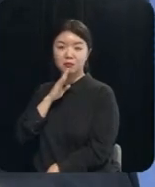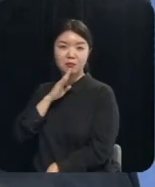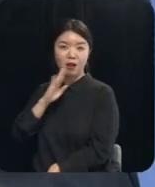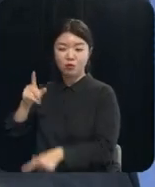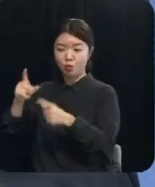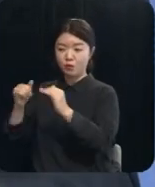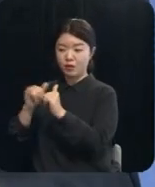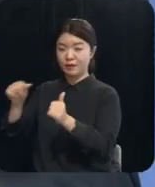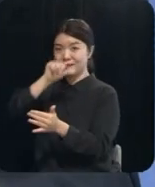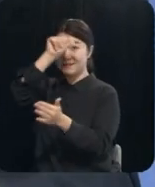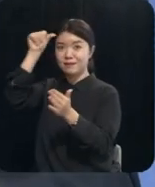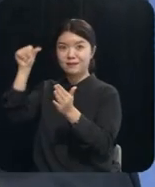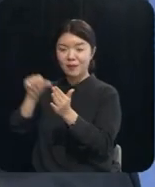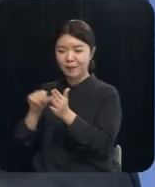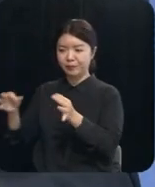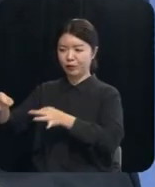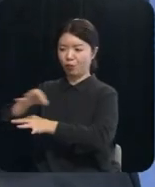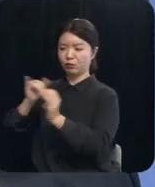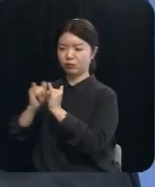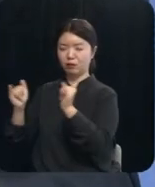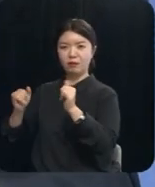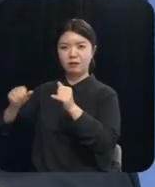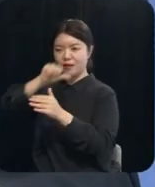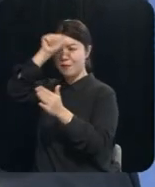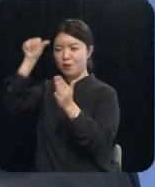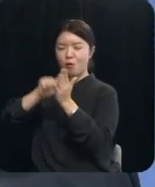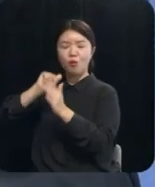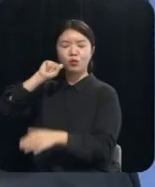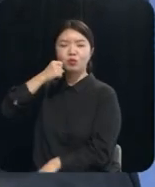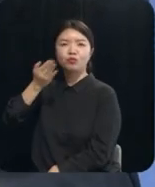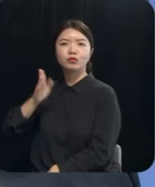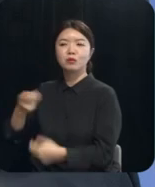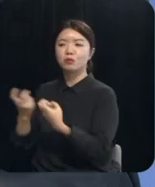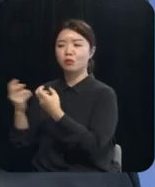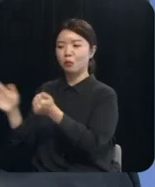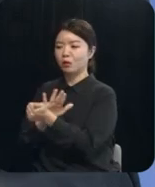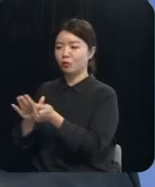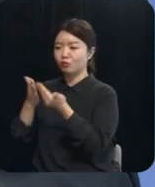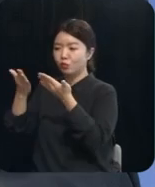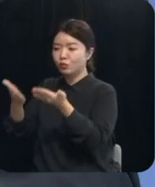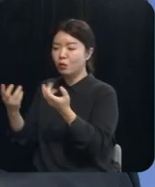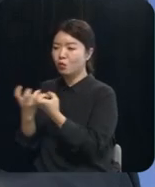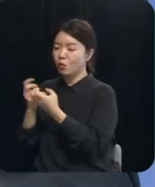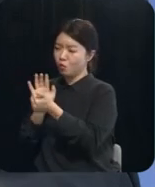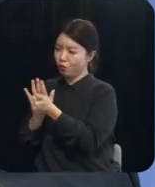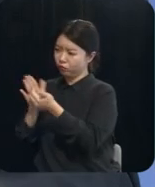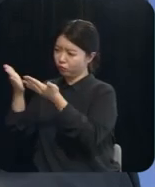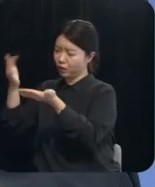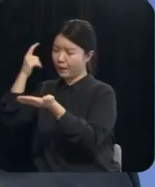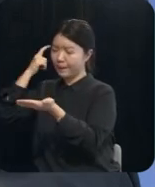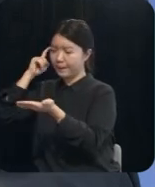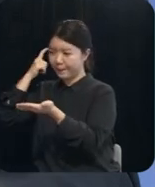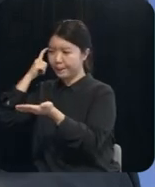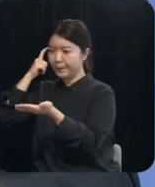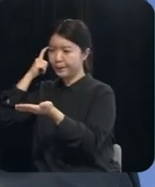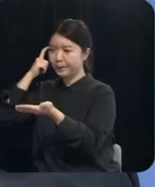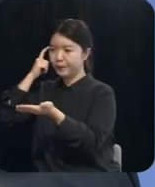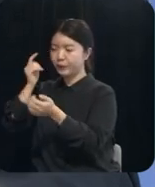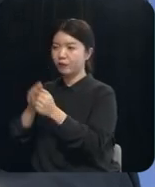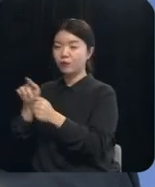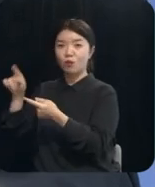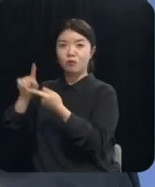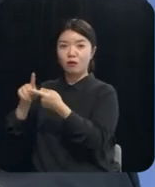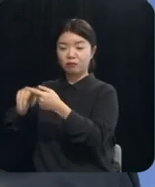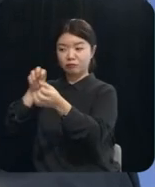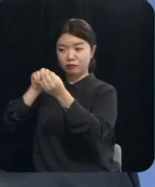도민의 삶, 경제인의 삶이 어려운데 그 삶을 어떻게 보살필 것인가, 어떻게 도울 것인가. 이것에